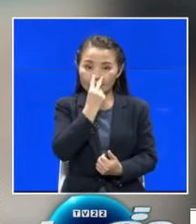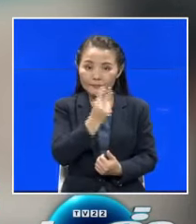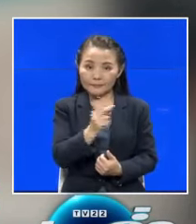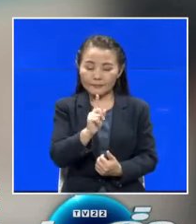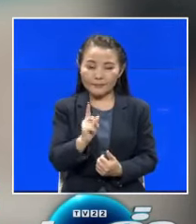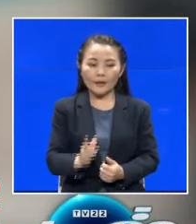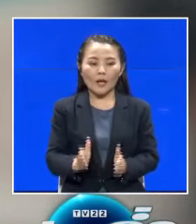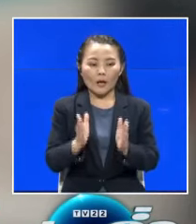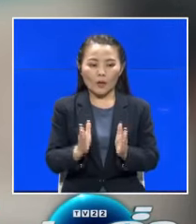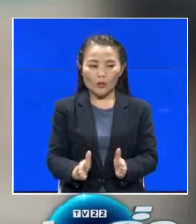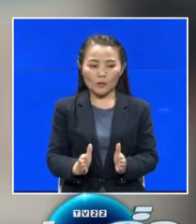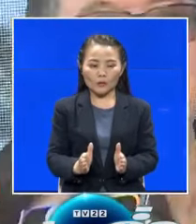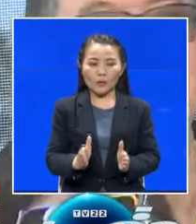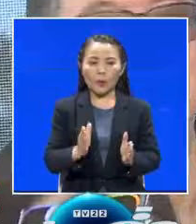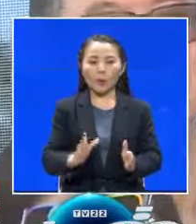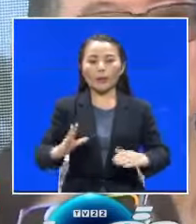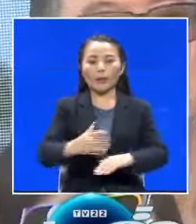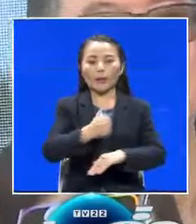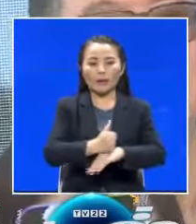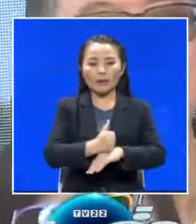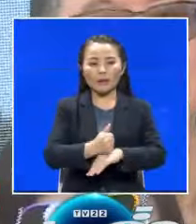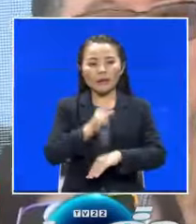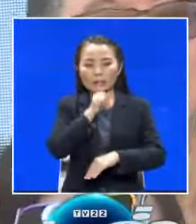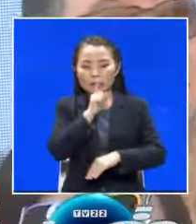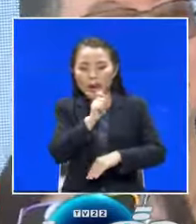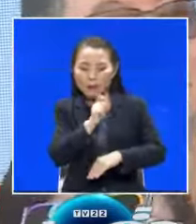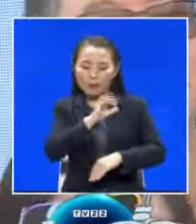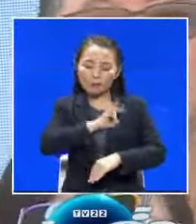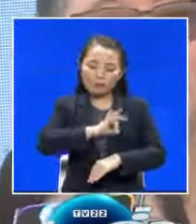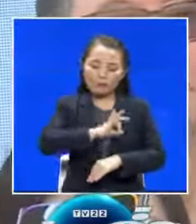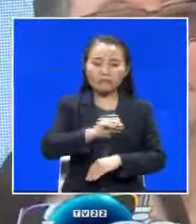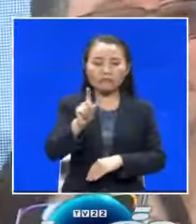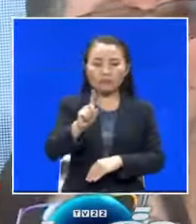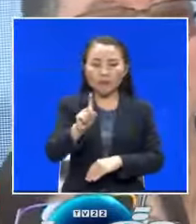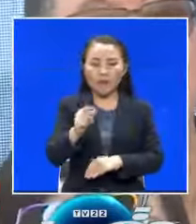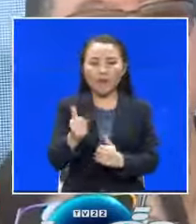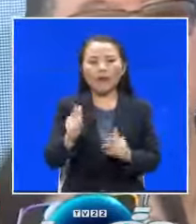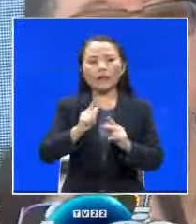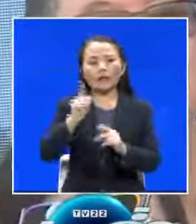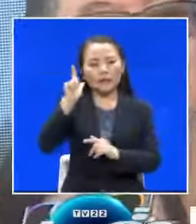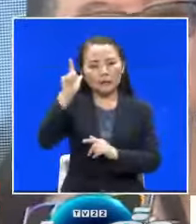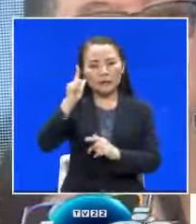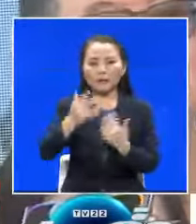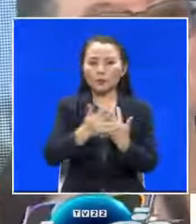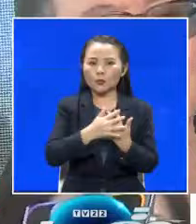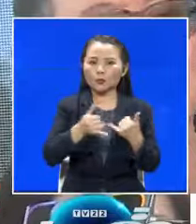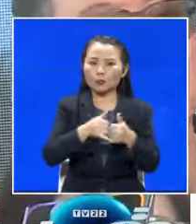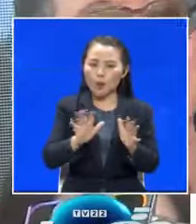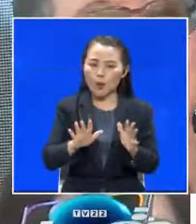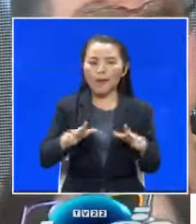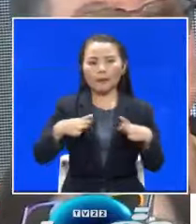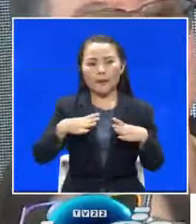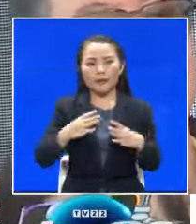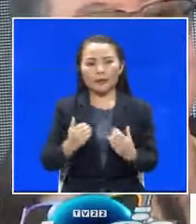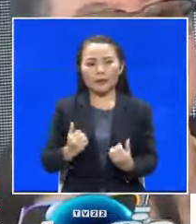บุคคลในแวดวงการเมืองกันหน่อยนะคะหลังจากที่คุณทักษิณได้รับการพักโทษเอาคนแรกกันก่อนเลย ค ุณเศรษฐาทวี